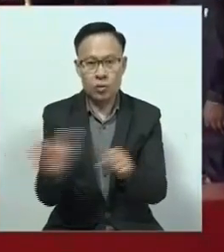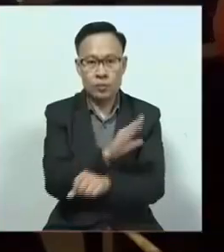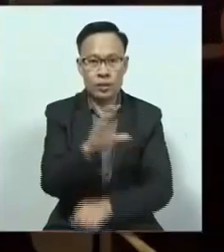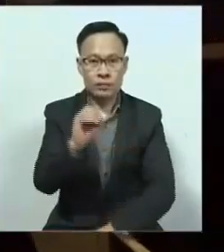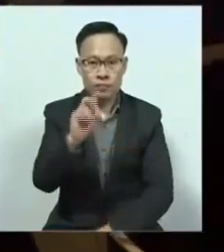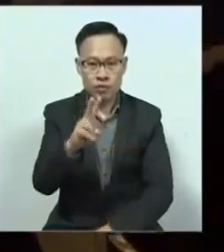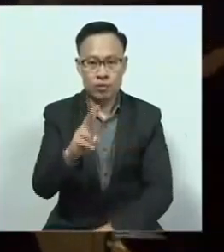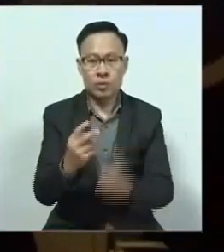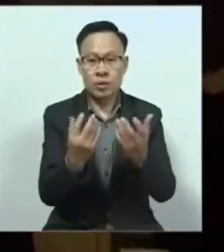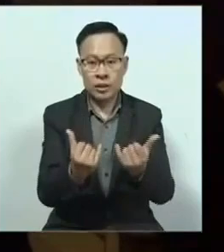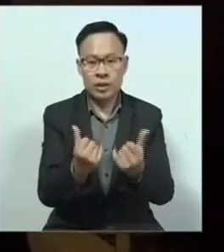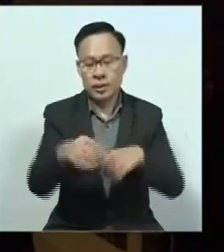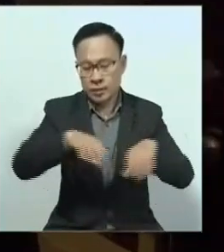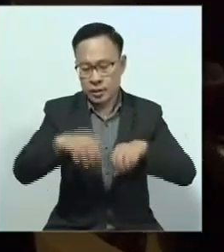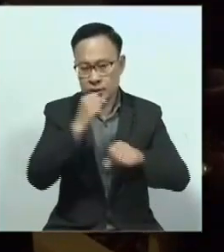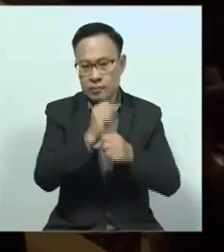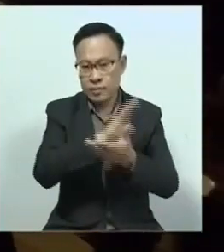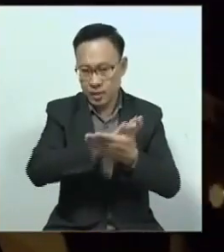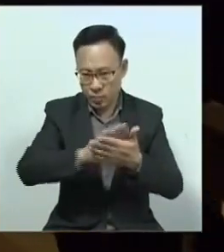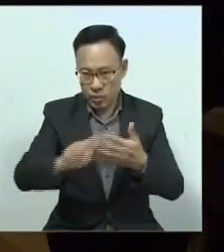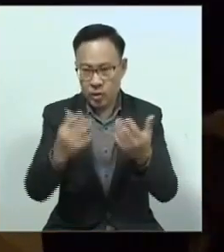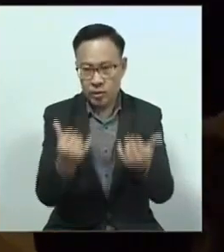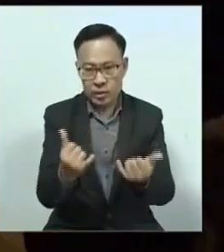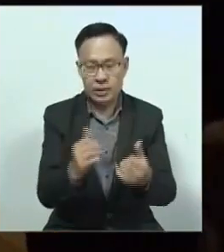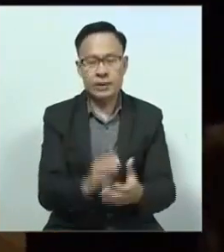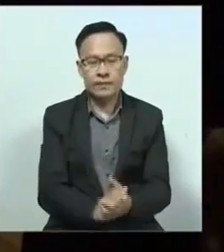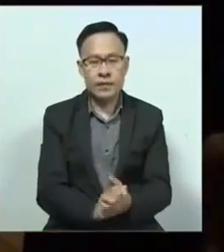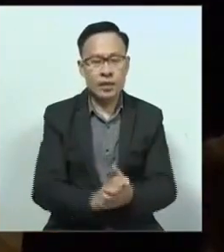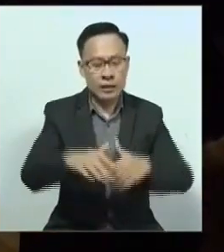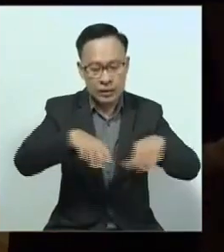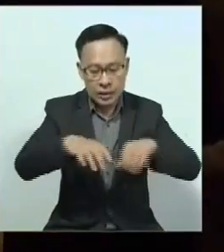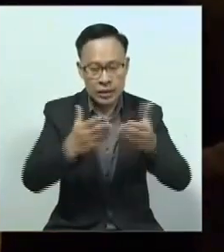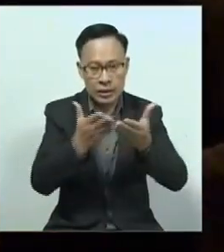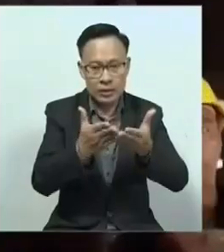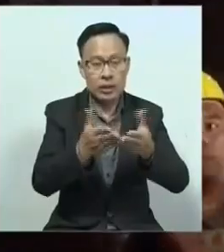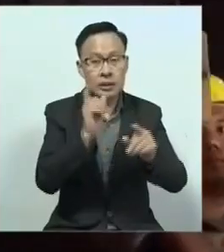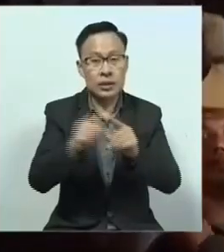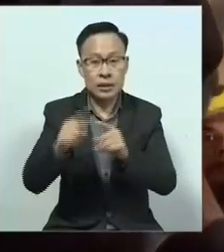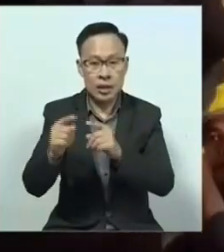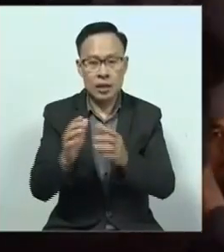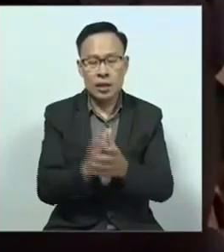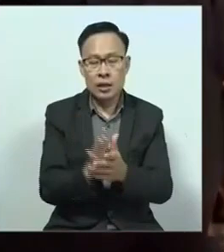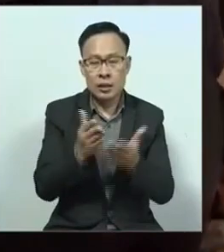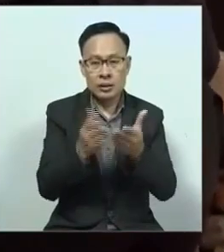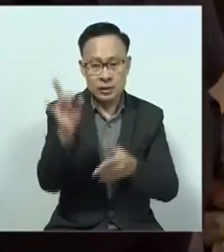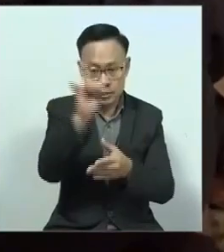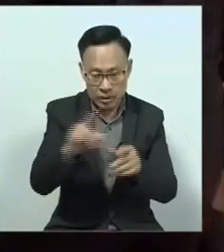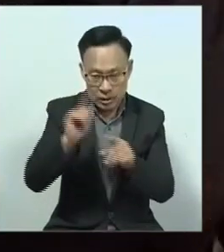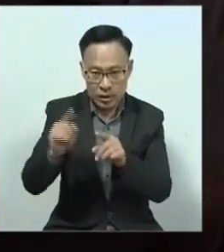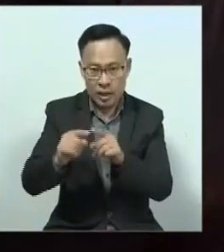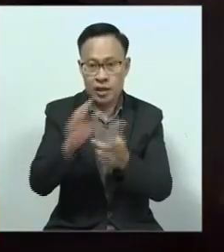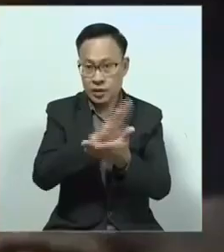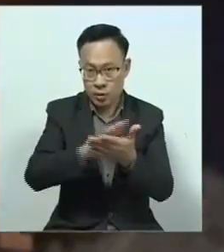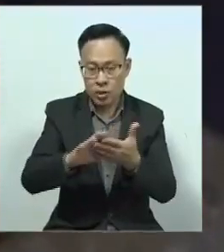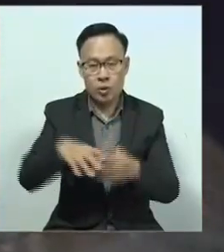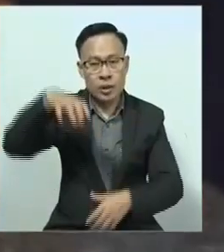ก็เรียบร้อยแล้วก็ช่วงนี้ก็เหลือช่วงการตกแต่งเรือพระที่นั่งเหลือรูปสัตว์ที่ติดโดยช่